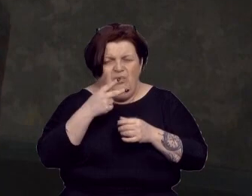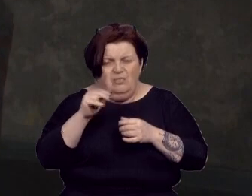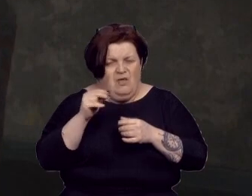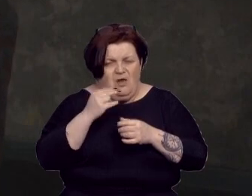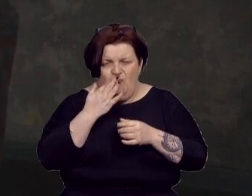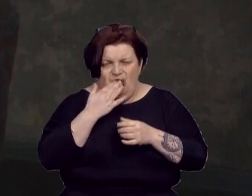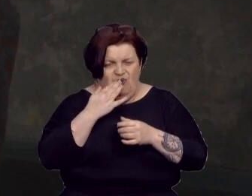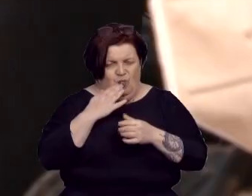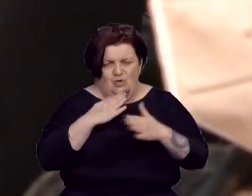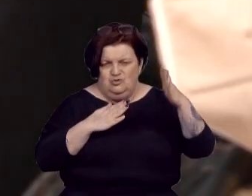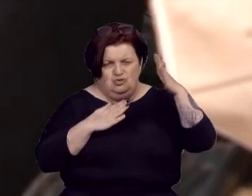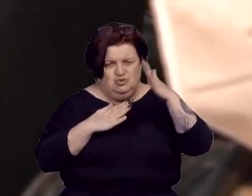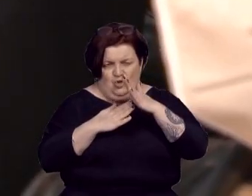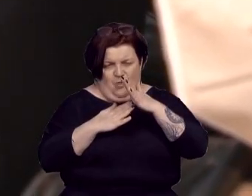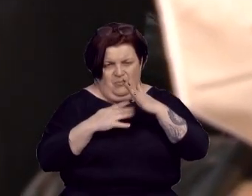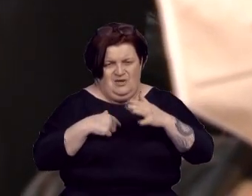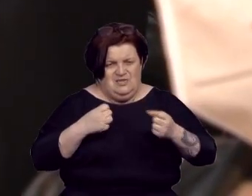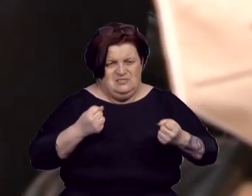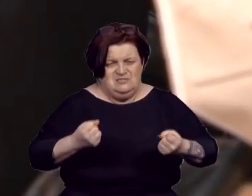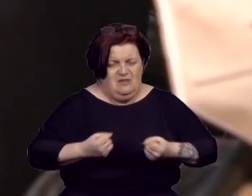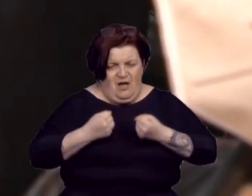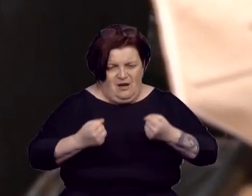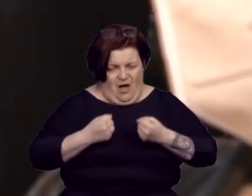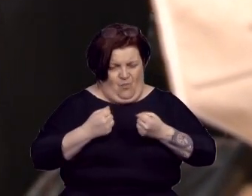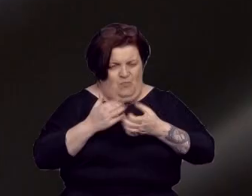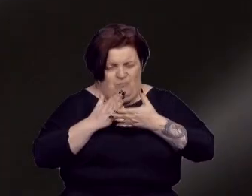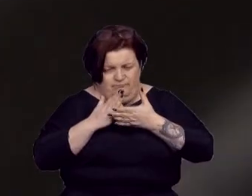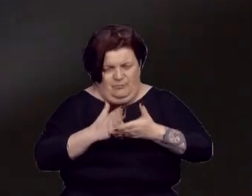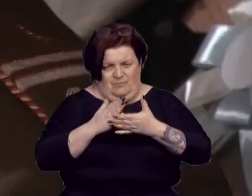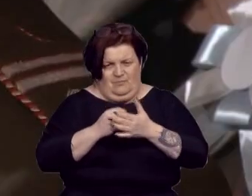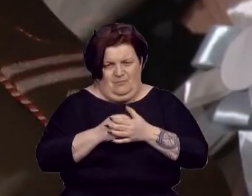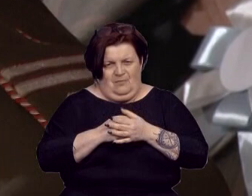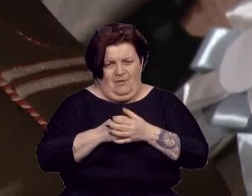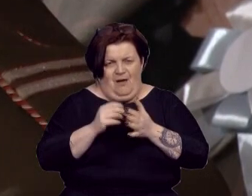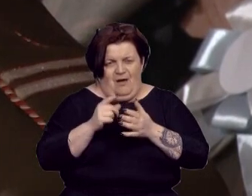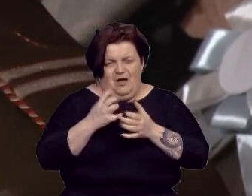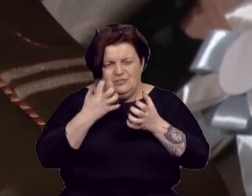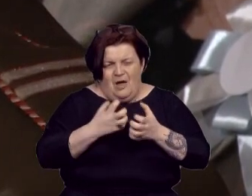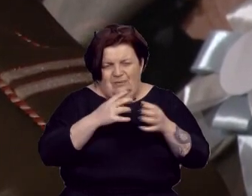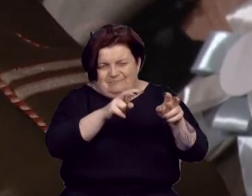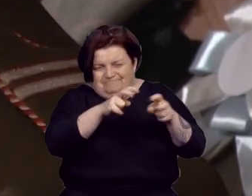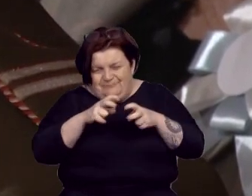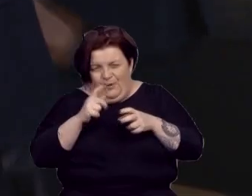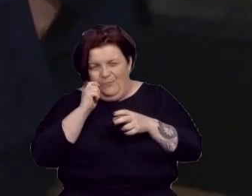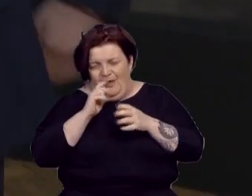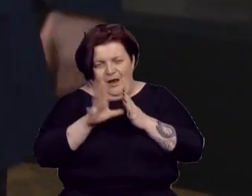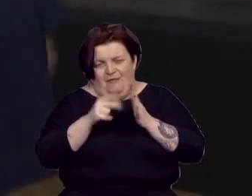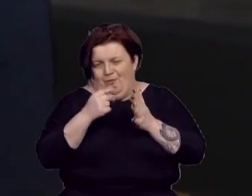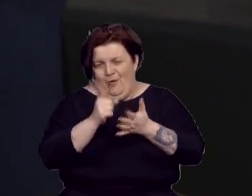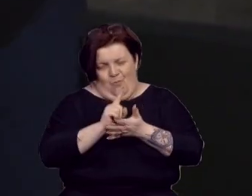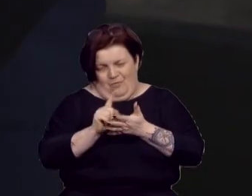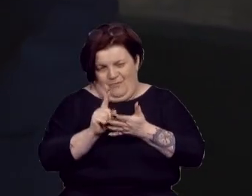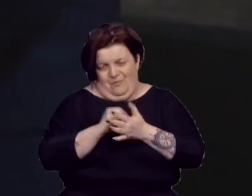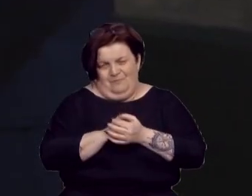weto. Starały się mnie odwieść nieraz, ale to się nigdy nie udało.